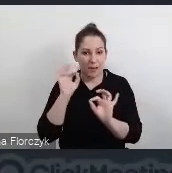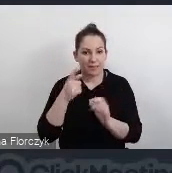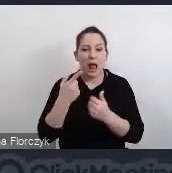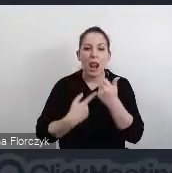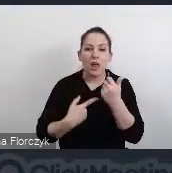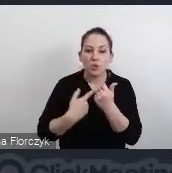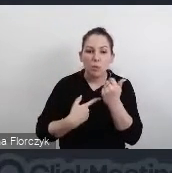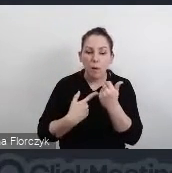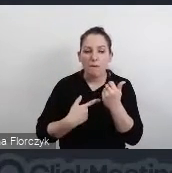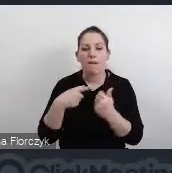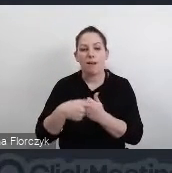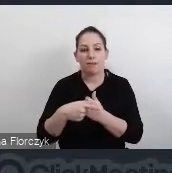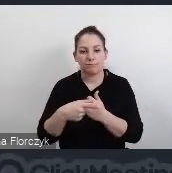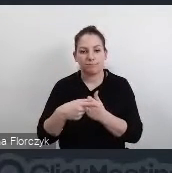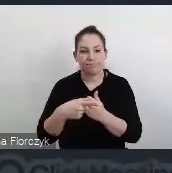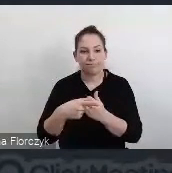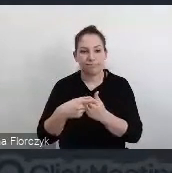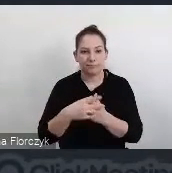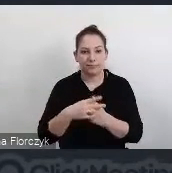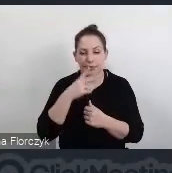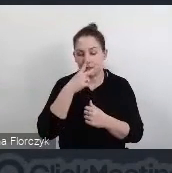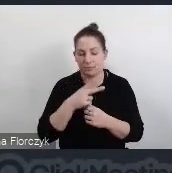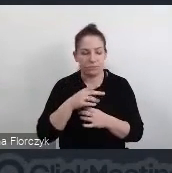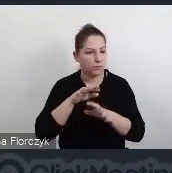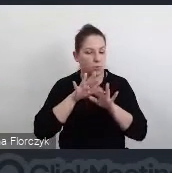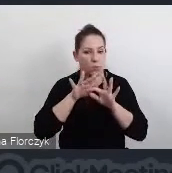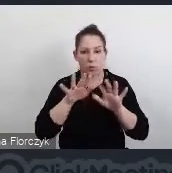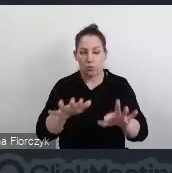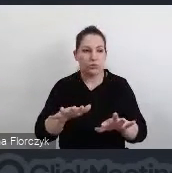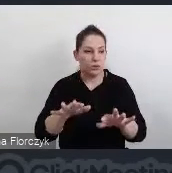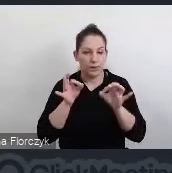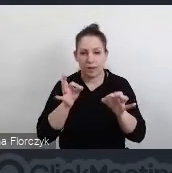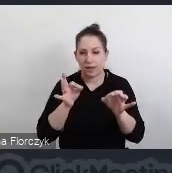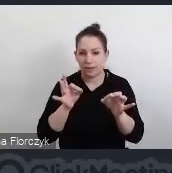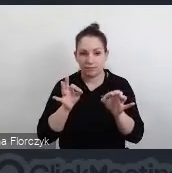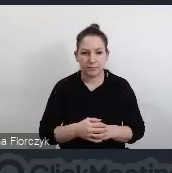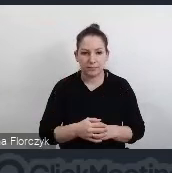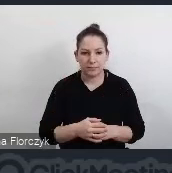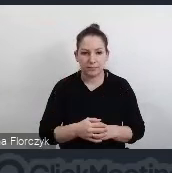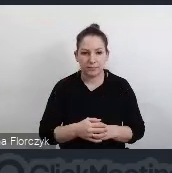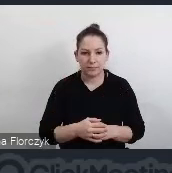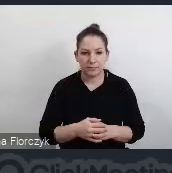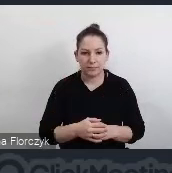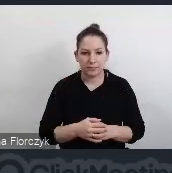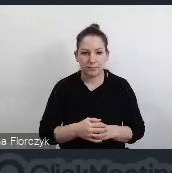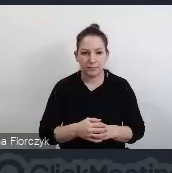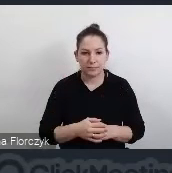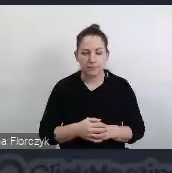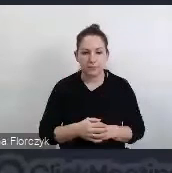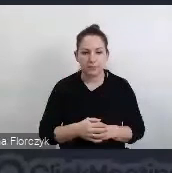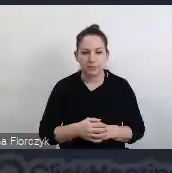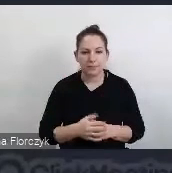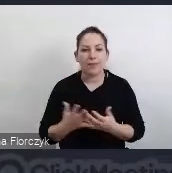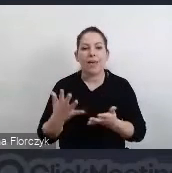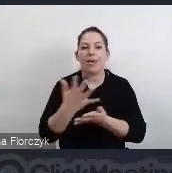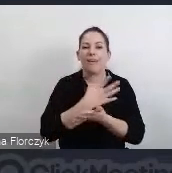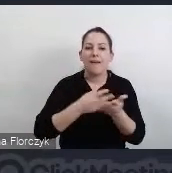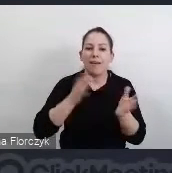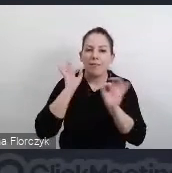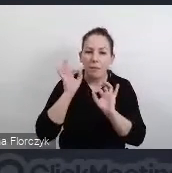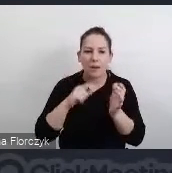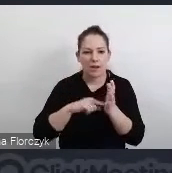liczbowe są bardzo ważne. Widzimy, że dzisiaj świat nie tylko na tych big datach się opiera, na zbieraniu informacji, na